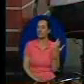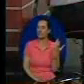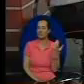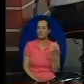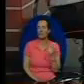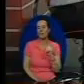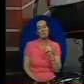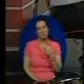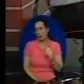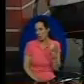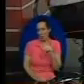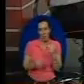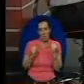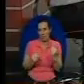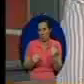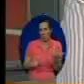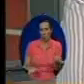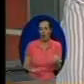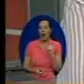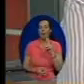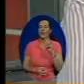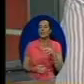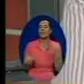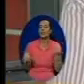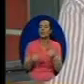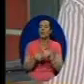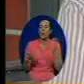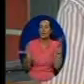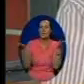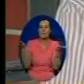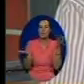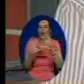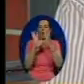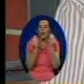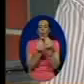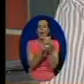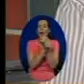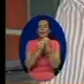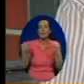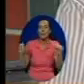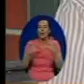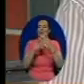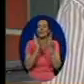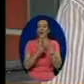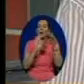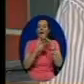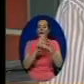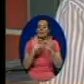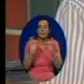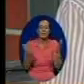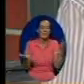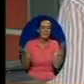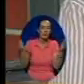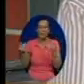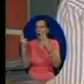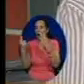טוב. אני לא בטוח, אבל יש עניין של איזון. הרי כל הדמוקרטיה וכל החקיקה היא איזון בין ערכים